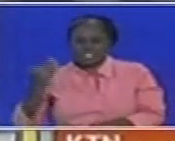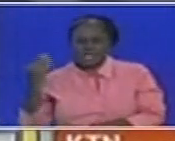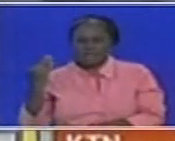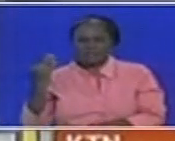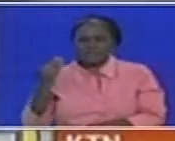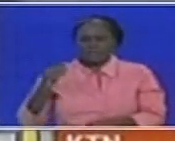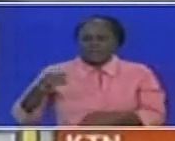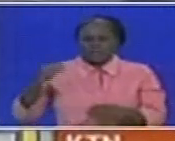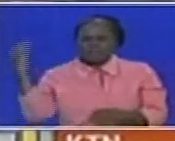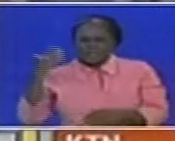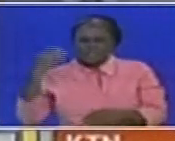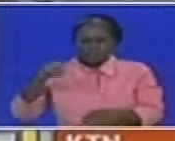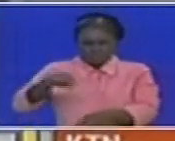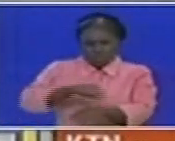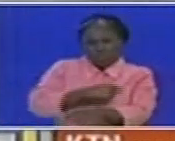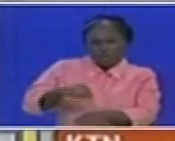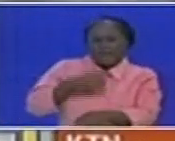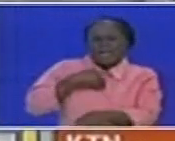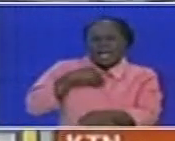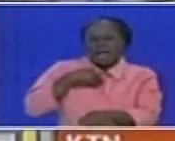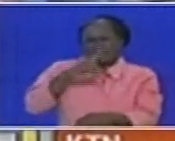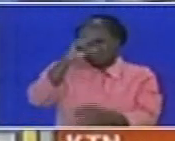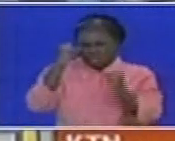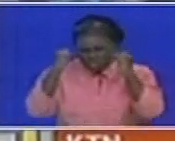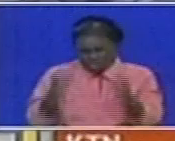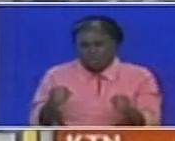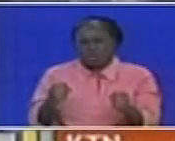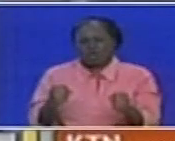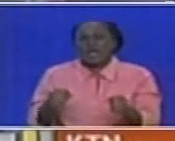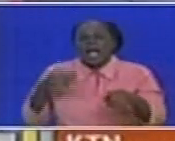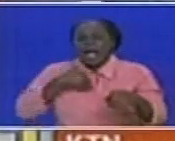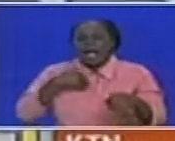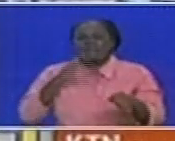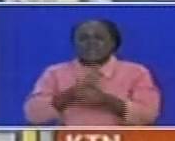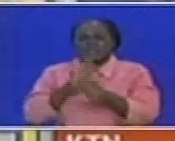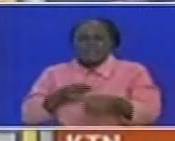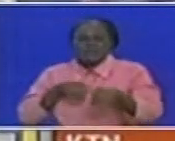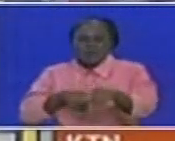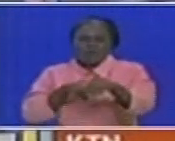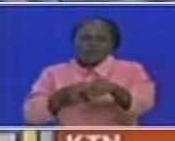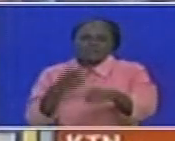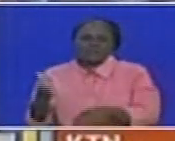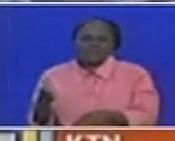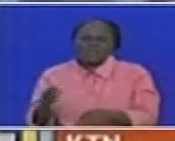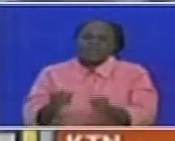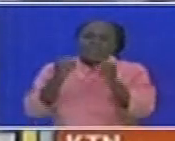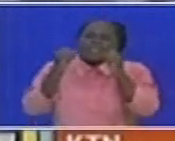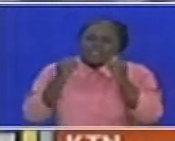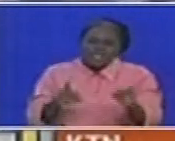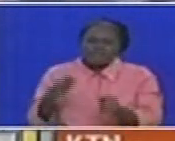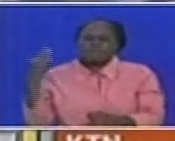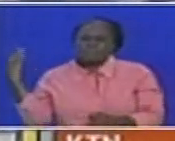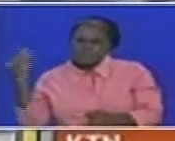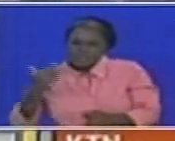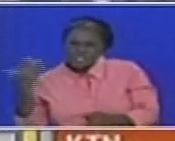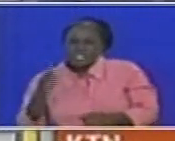Qurani ana msimamo mkali, basi wale wafuasi wote watafuata msimamo mkali. Ikiwa ni mhubiri wa kanisa